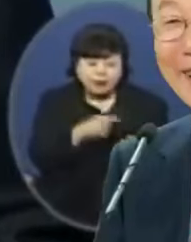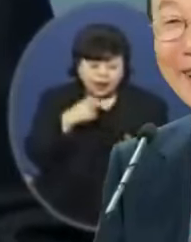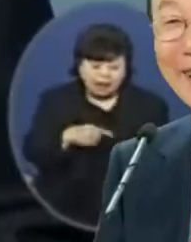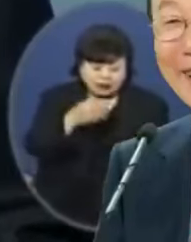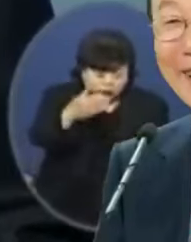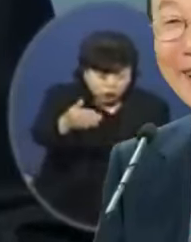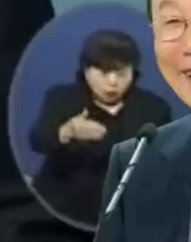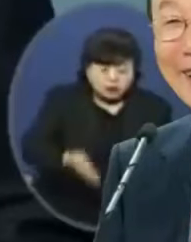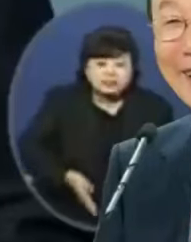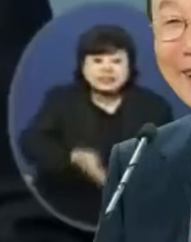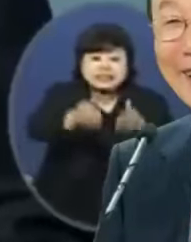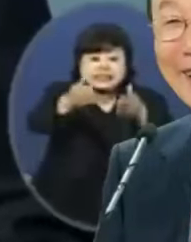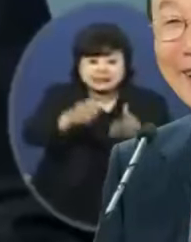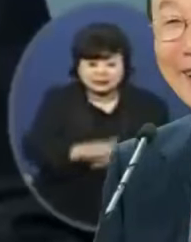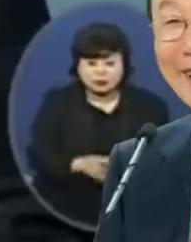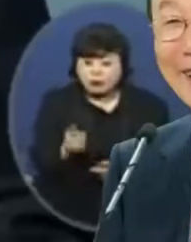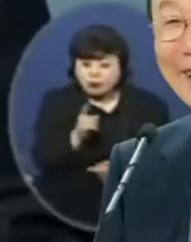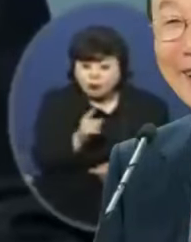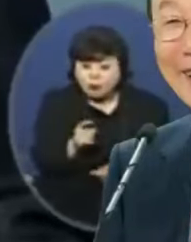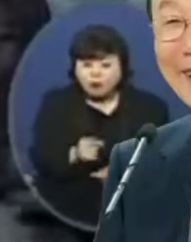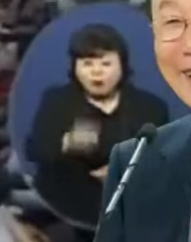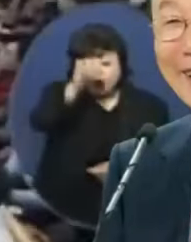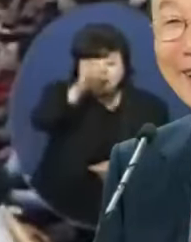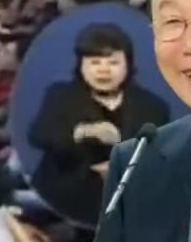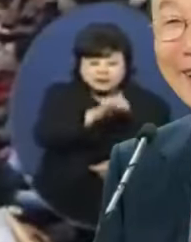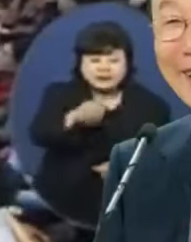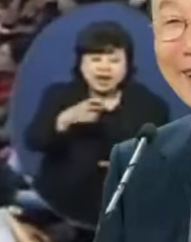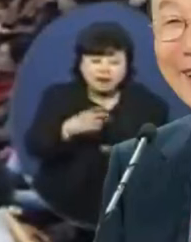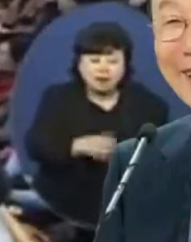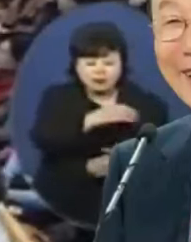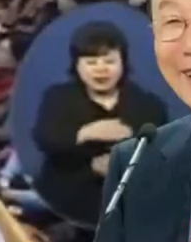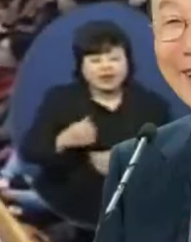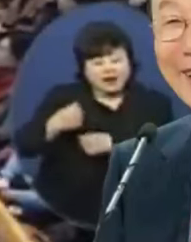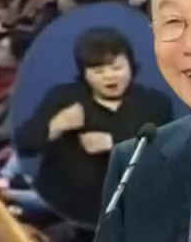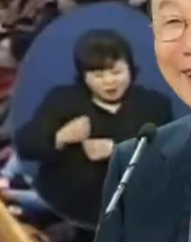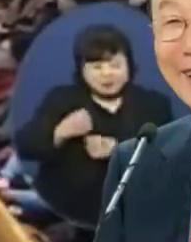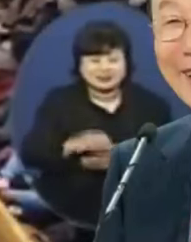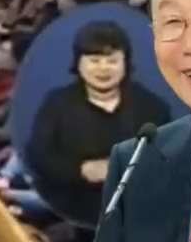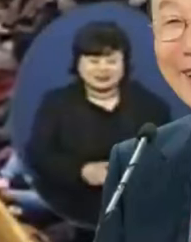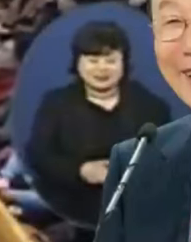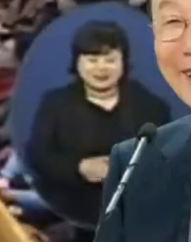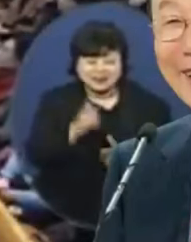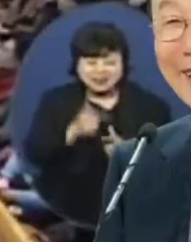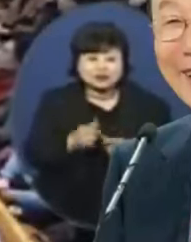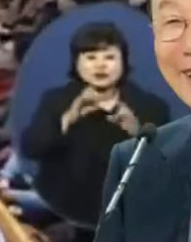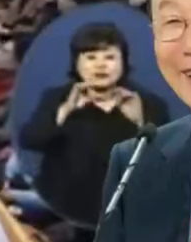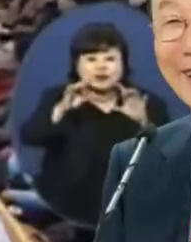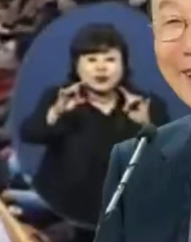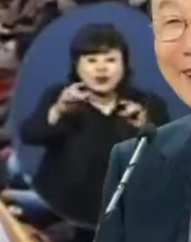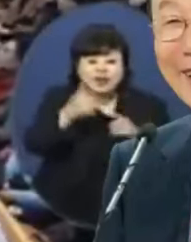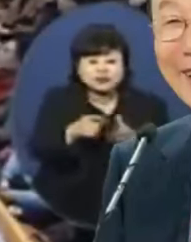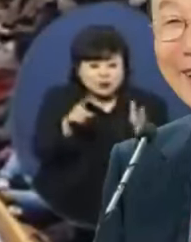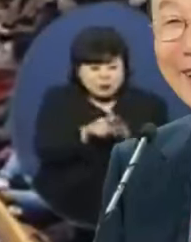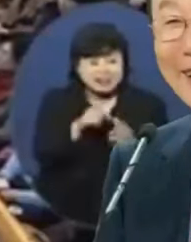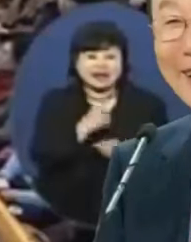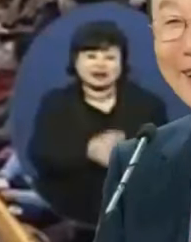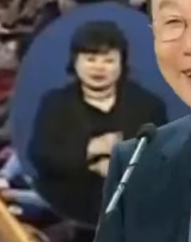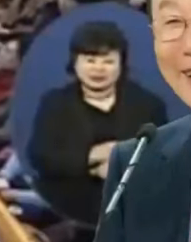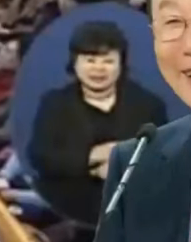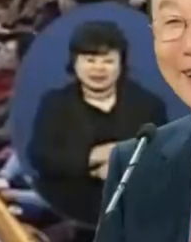되는데 그 길이 뭐냐? 십자가인 법궤를 걸머지는 것입니다. 예수를 전도하여 예수를 믿게 하는